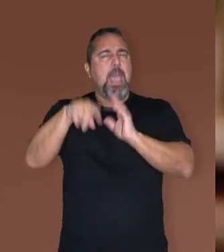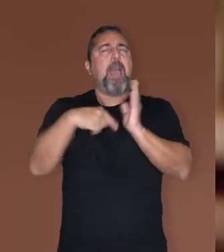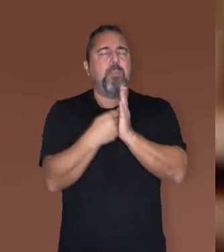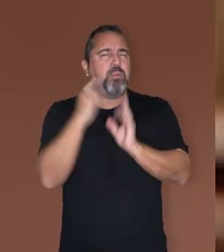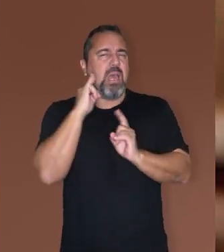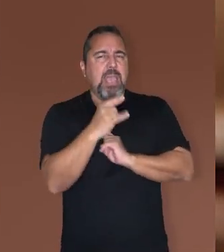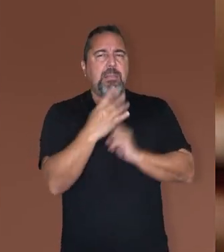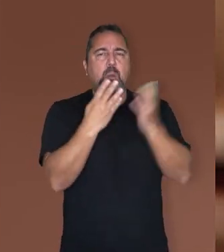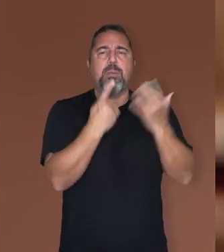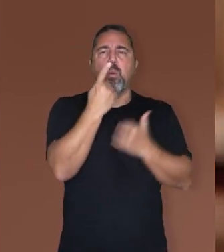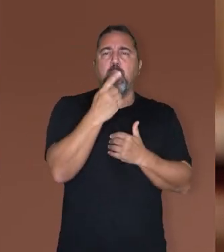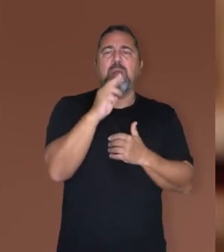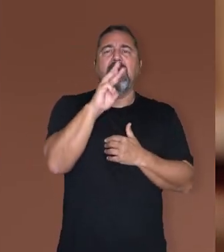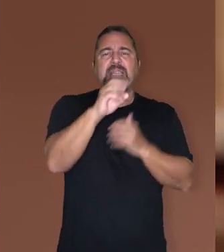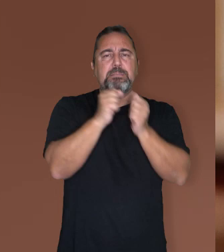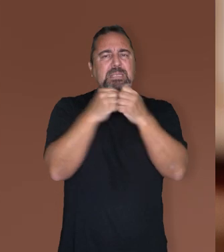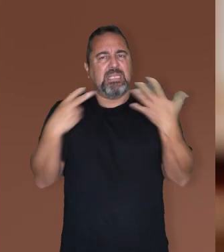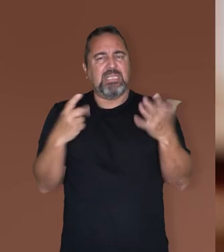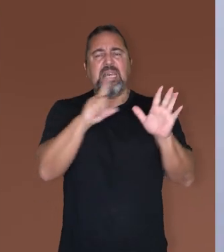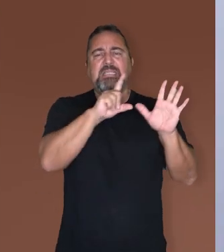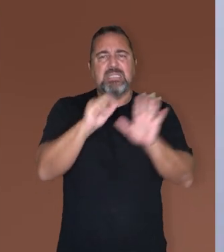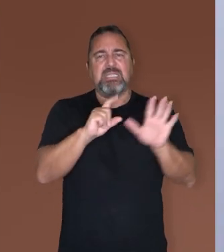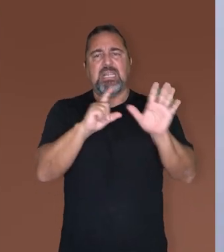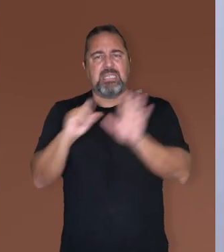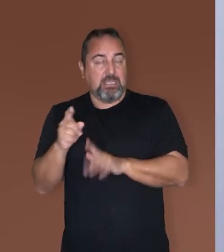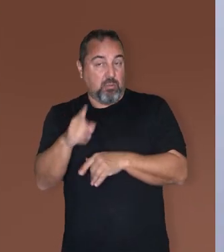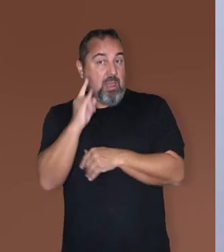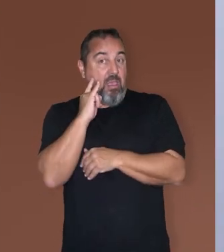Emantzazu izena. Deitu